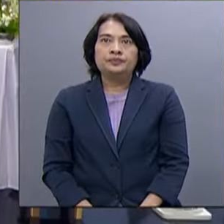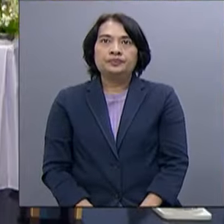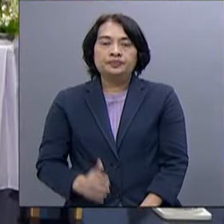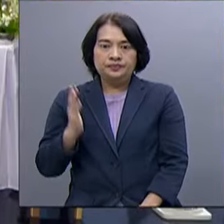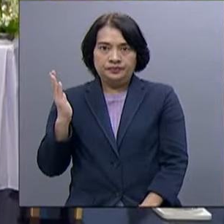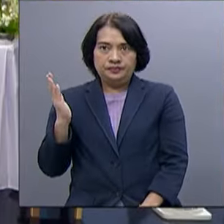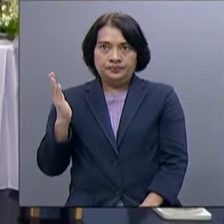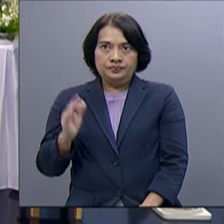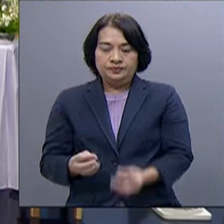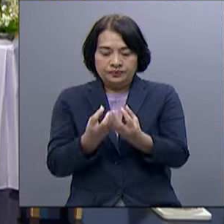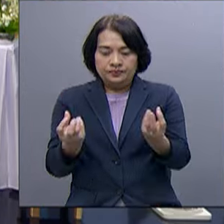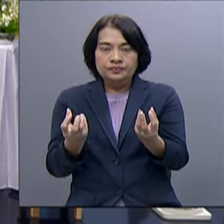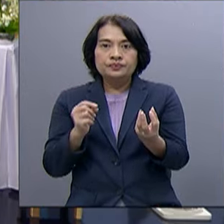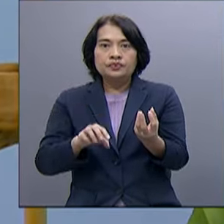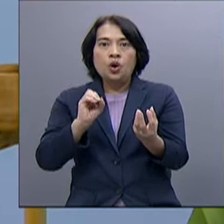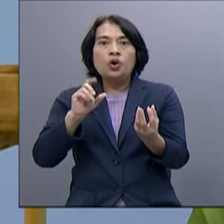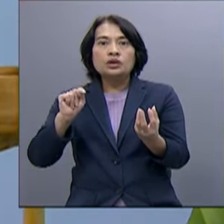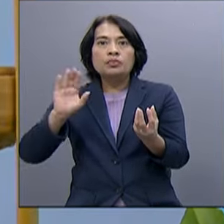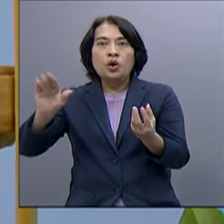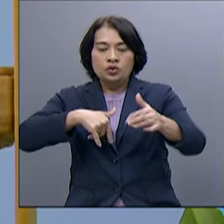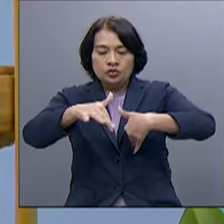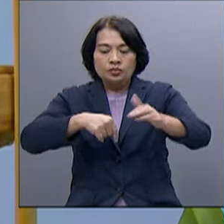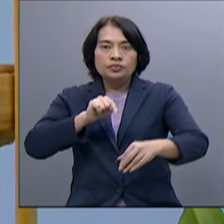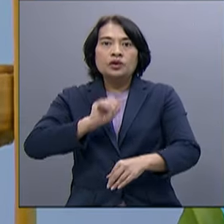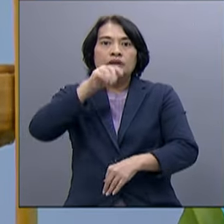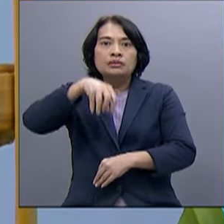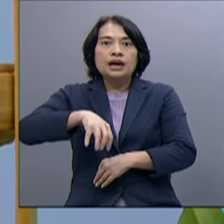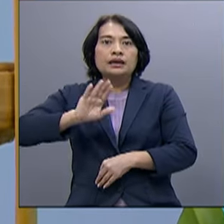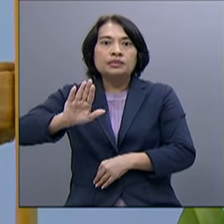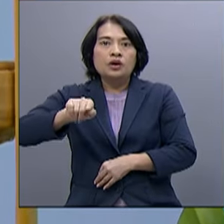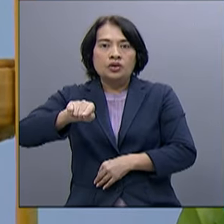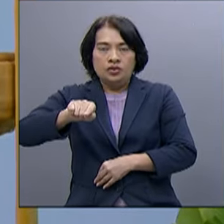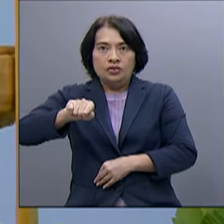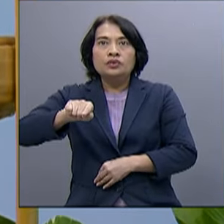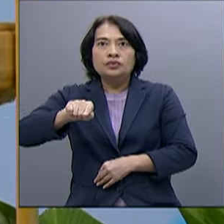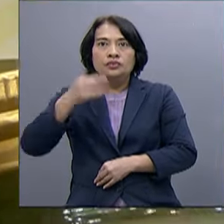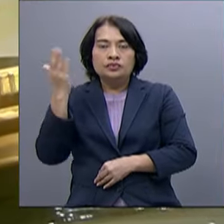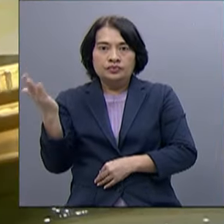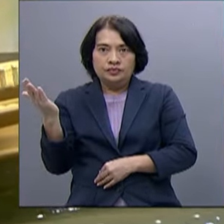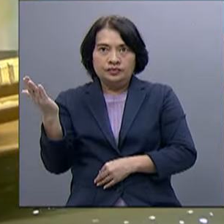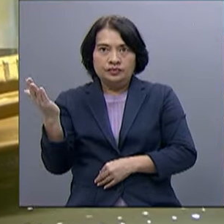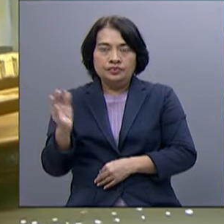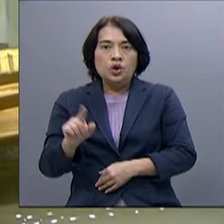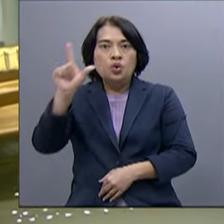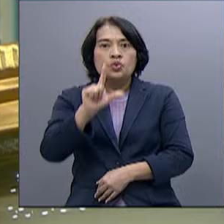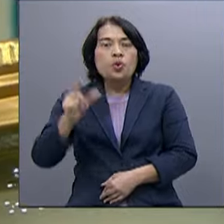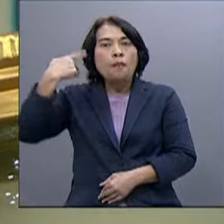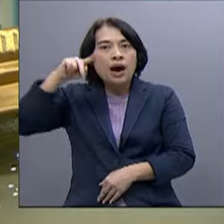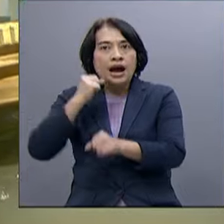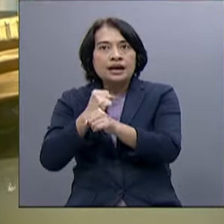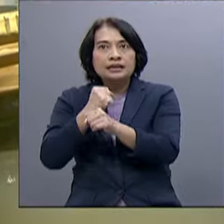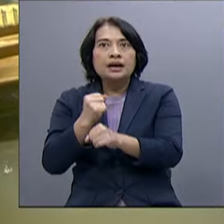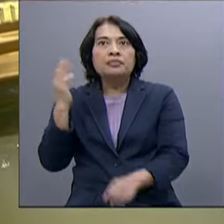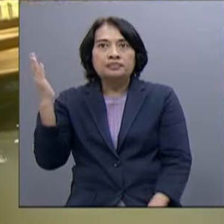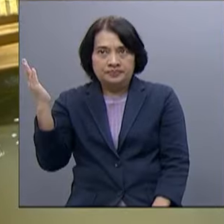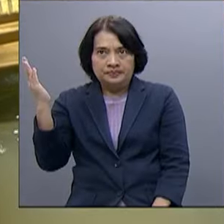ตภัณฑ์โอท็อปของชุมชนของในเขตเทศบาลเมืองพระพุทธบาทที ่ ลุงปุงลุงป้าร่วมกันทำขึ้นมา อัน